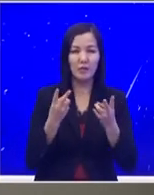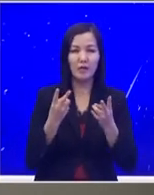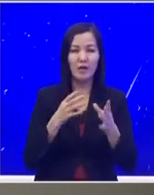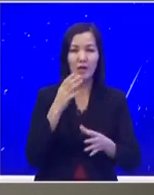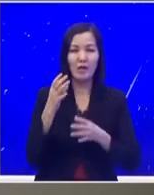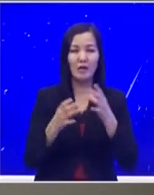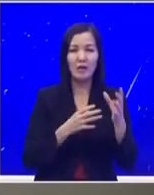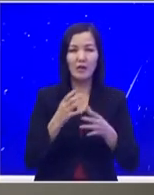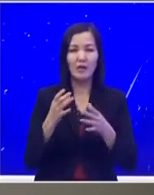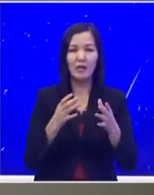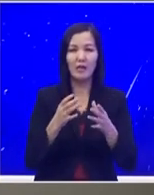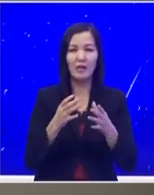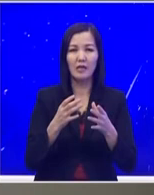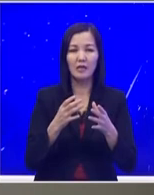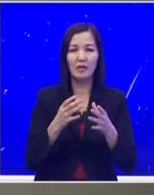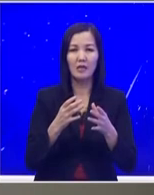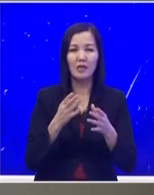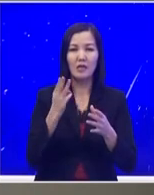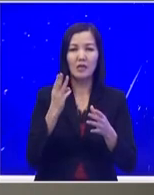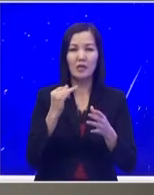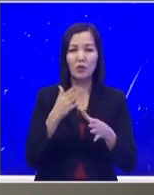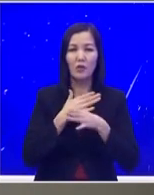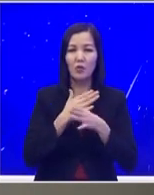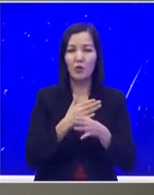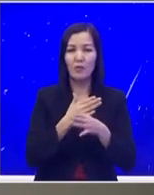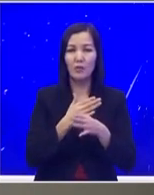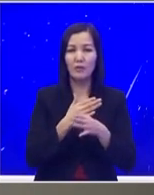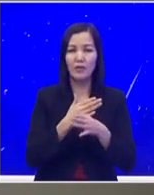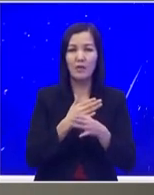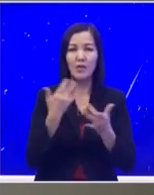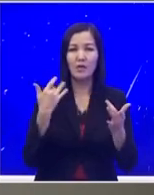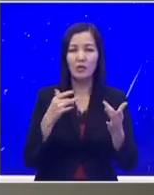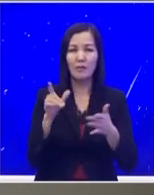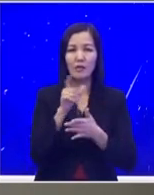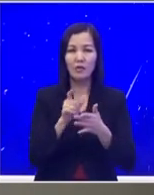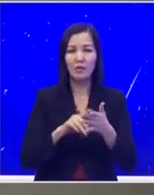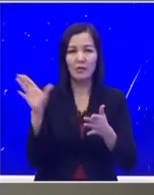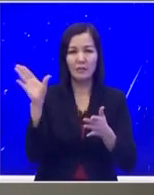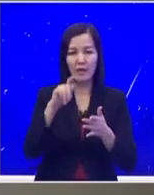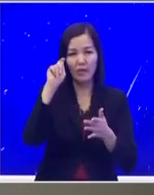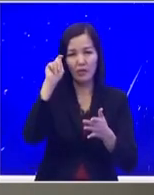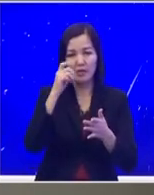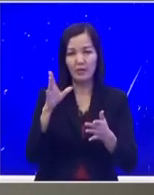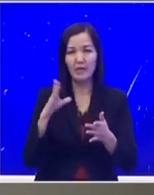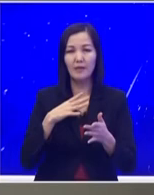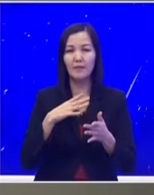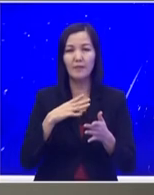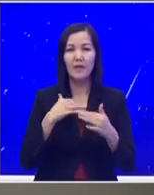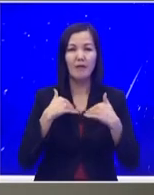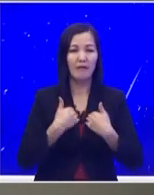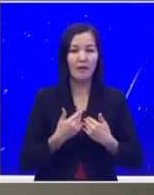халықаралық конкурстардың лауреаты Шаттық Уатқан деген бауырымыздың көмегімен осы Жамбылдың жырларын барынша жаттадым. Сондықтан тек қана бұл драмалық жағынан